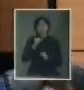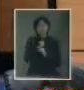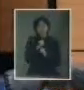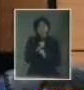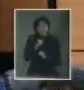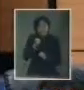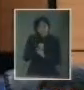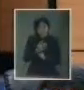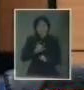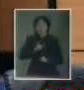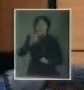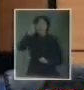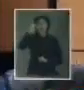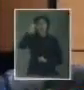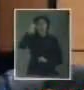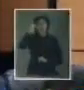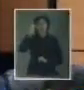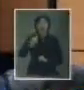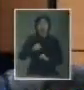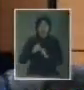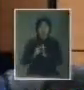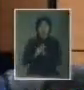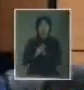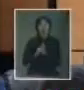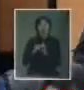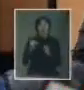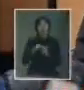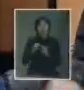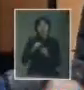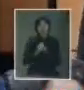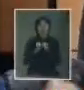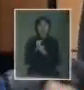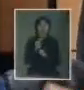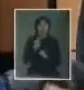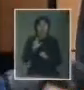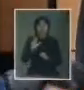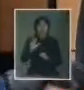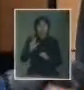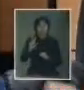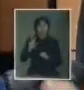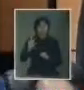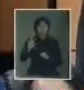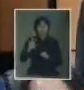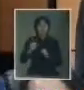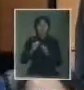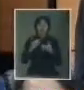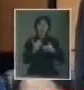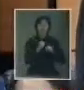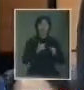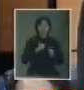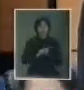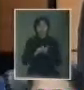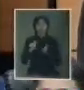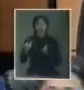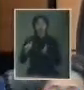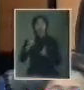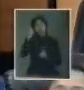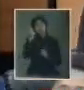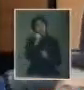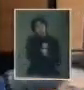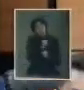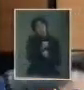ผมไม่รู้เพราะผมออกจากประชาธิปัตย์ตั้งแต่ปี29ผมไม่รู้ว่าพี่อยากทำเ